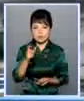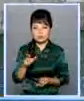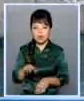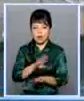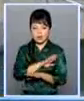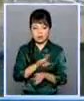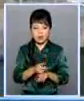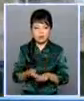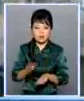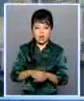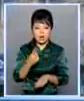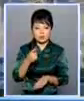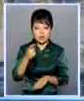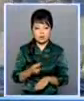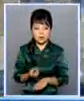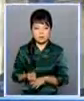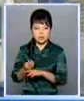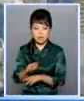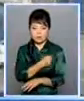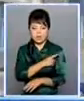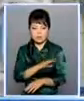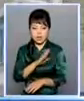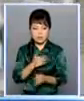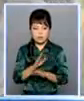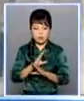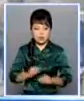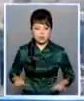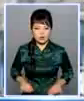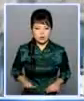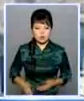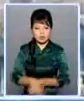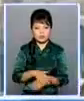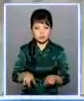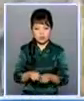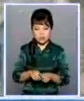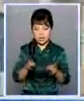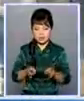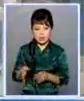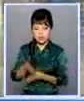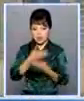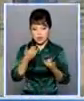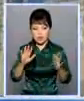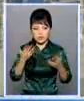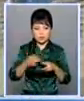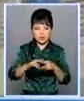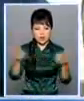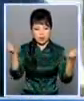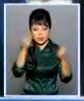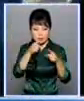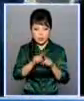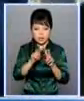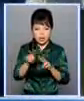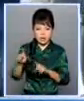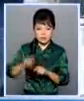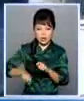және ауыр жараланған бір адам табылды. Бейбіт тұрғындар арасында құрбандар мен жапа шеккендер жоқ. Қазір оқиға болған жерді қарау және